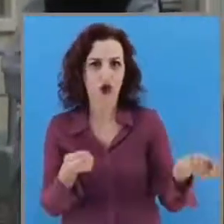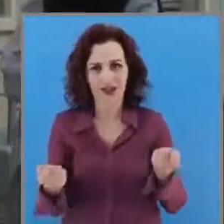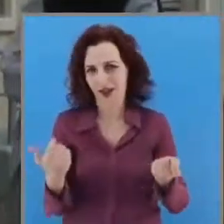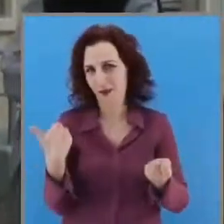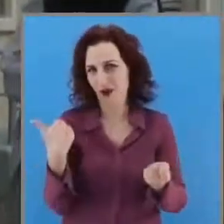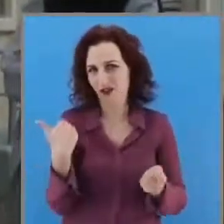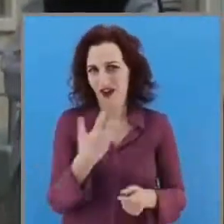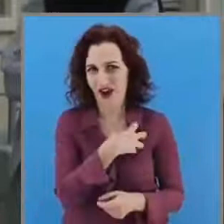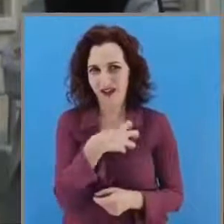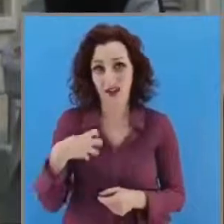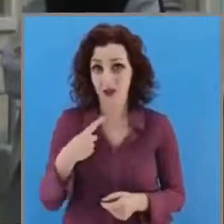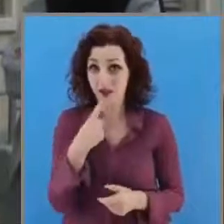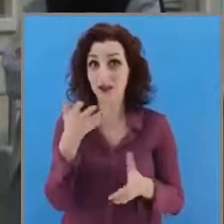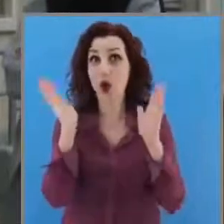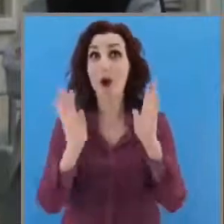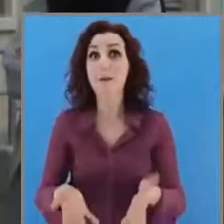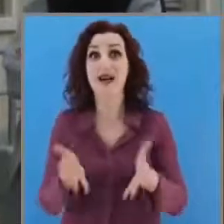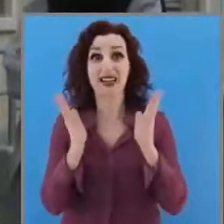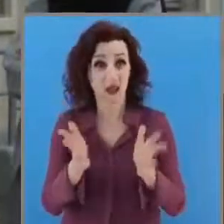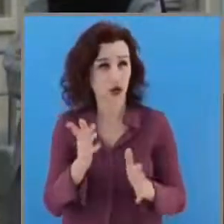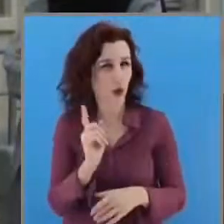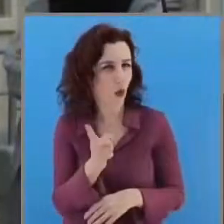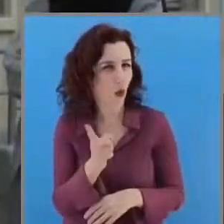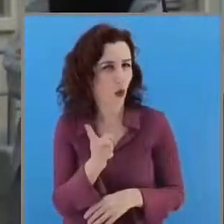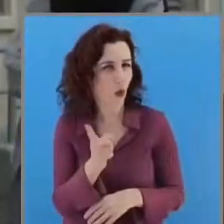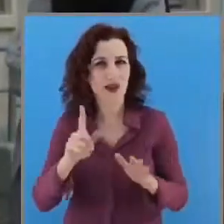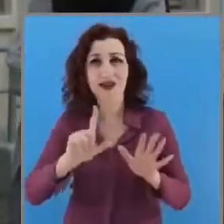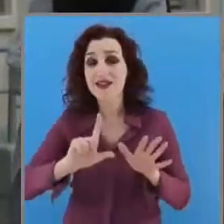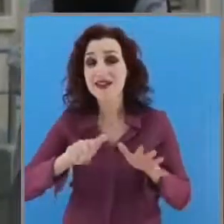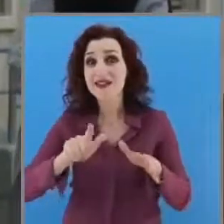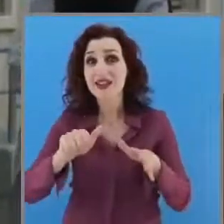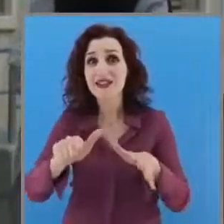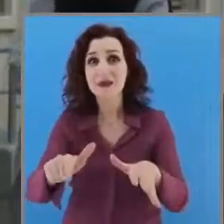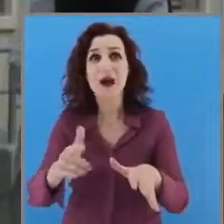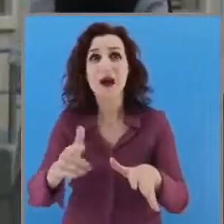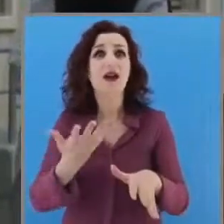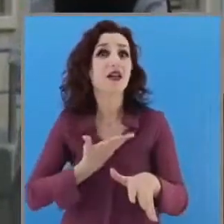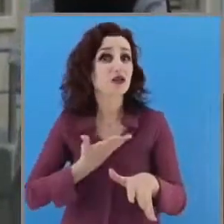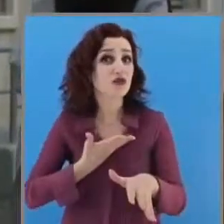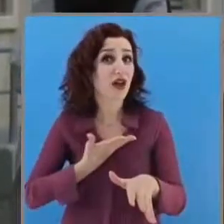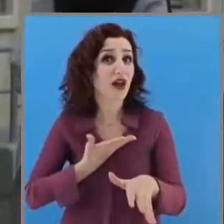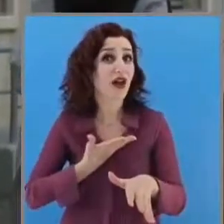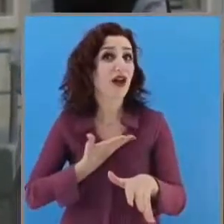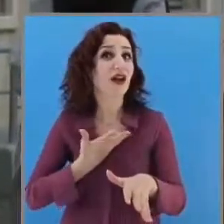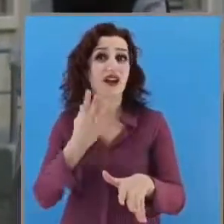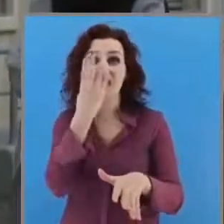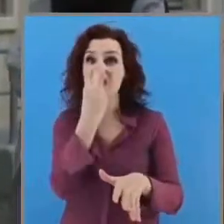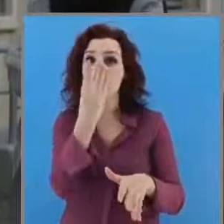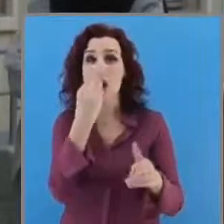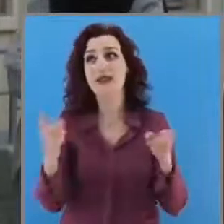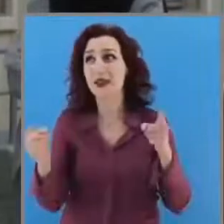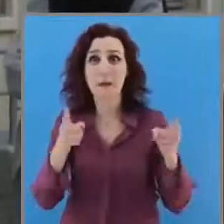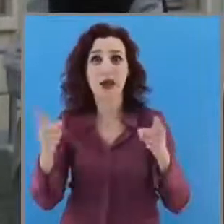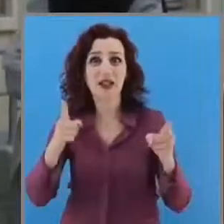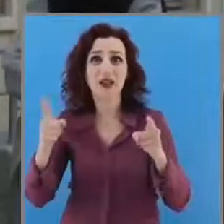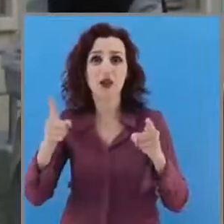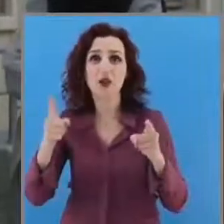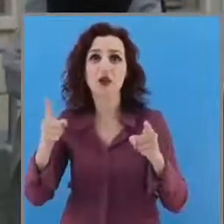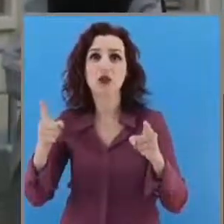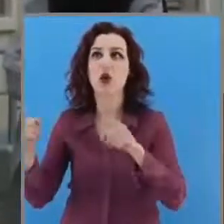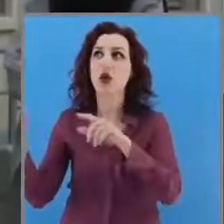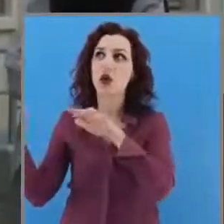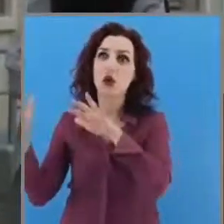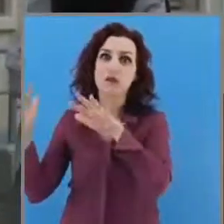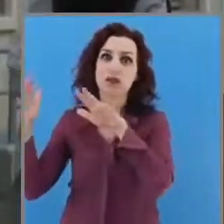come un pericolo, quello che sarà fra qualche settimana l'arrivo dell'influenza stagionale, che si sommerà purtroppo